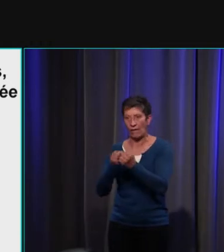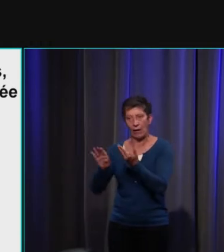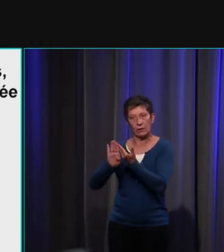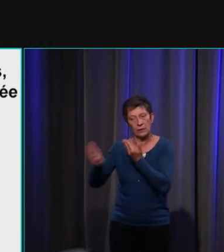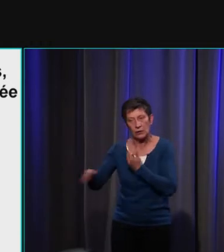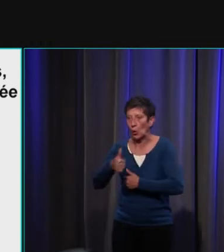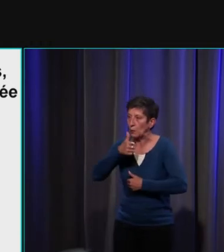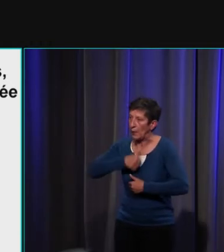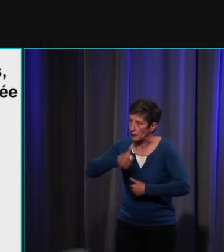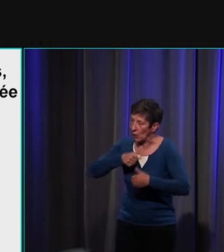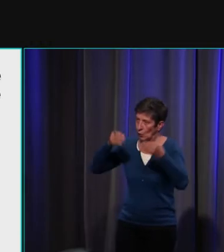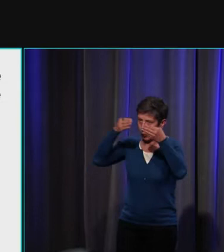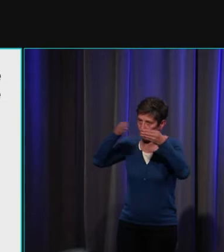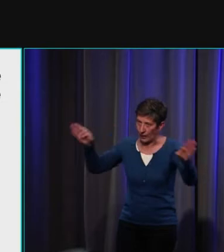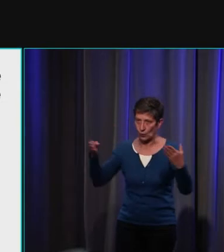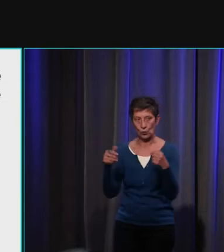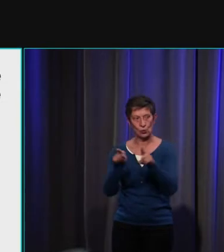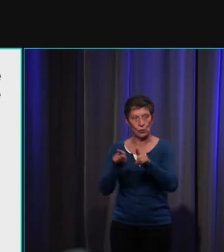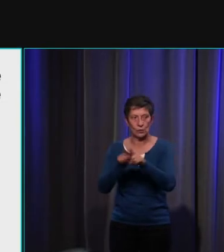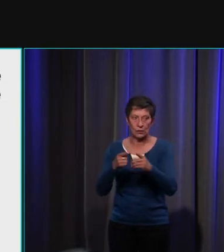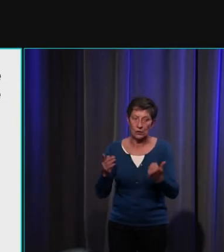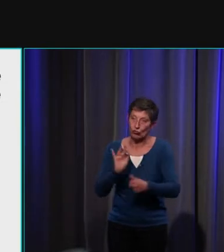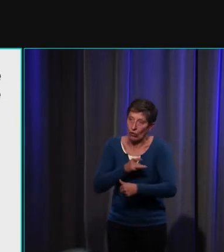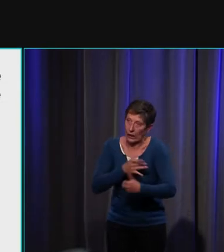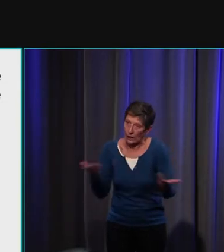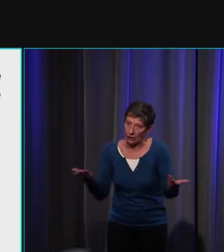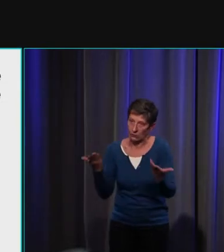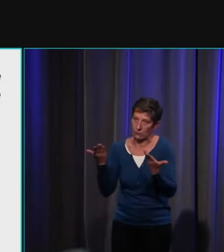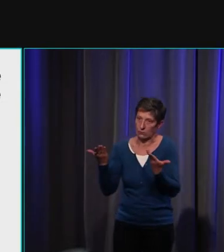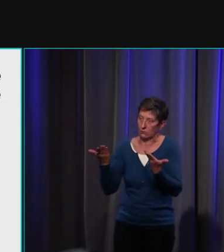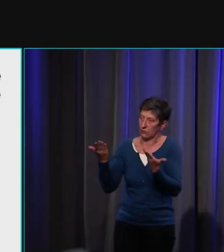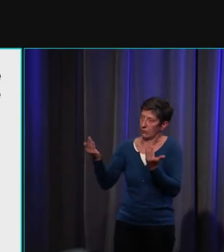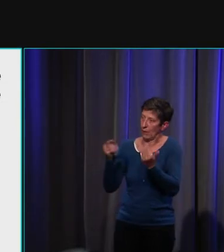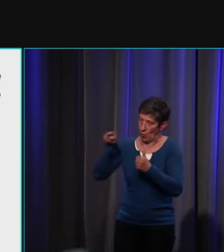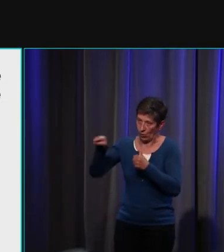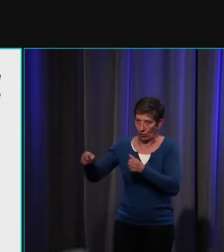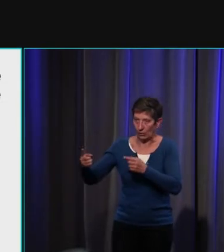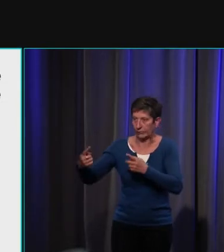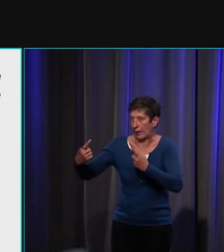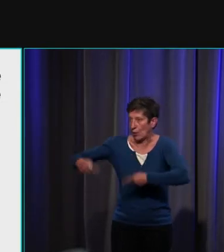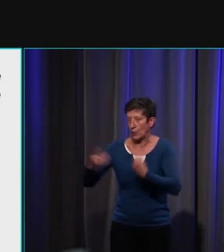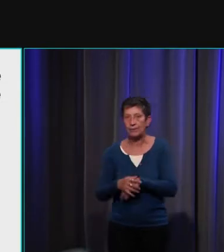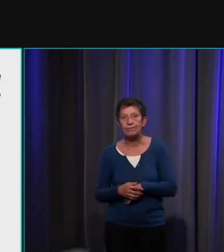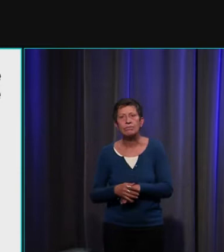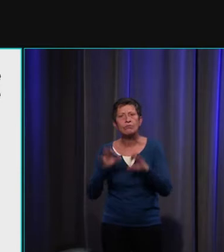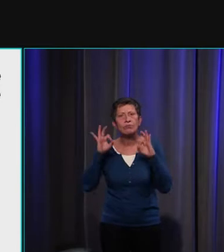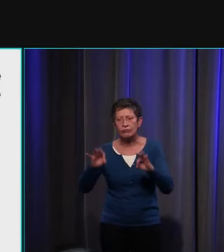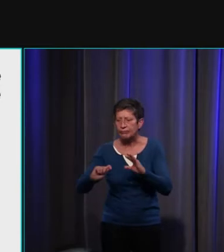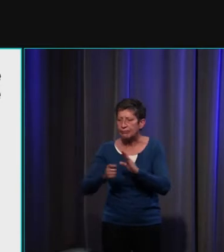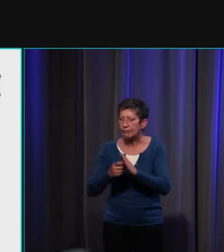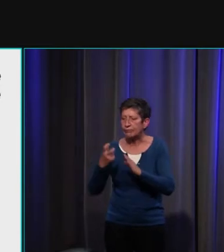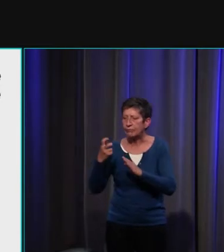bienveillance ou même dans la charité envers l'ennemi alors vous savez que à partir de 380 et 10 de